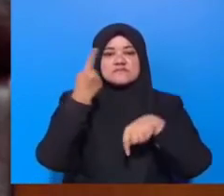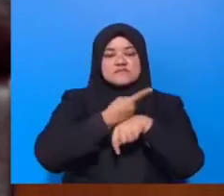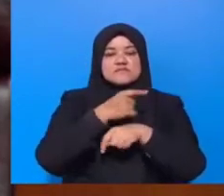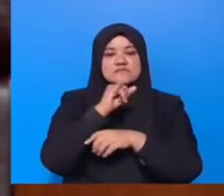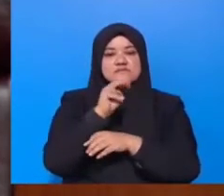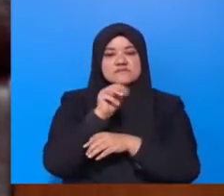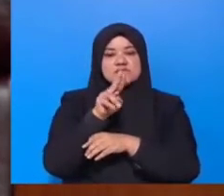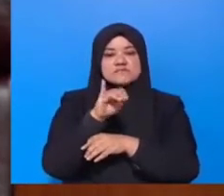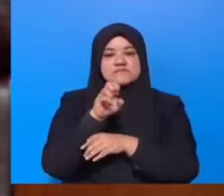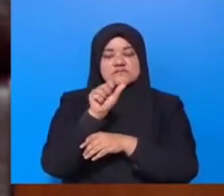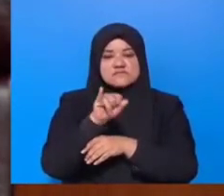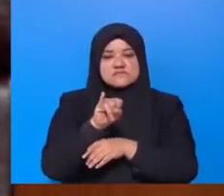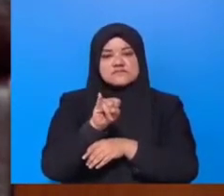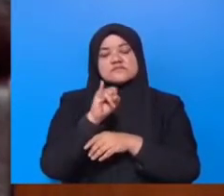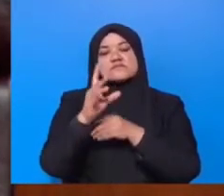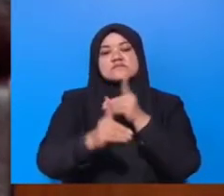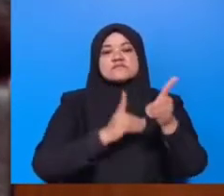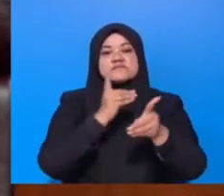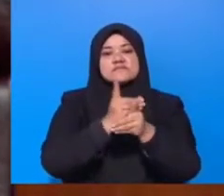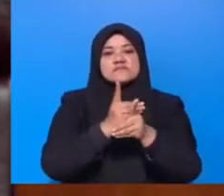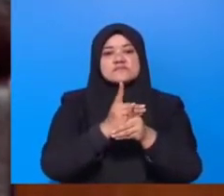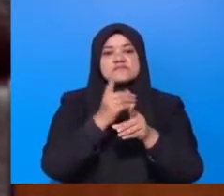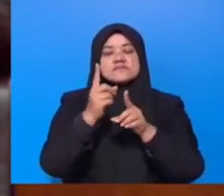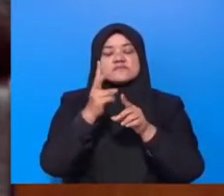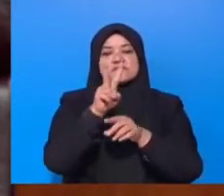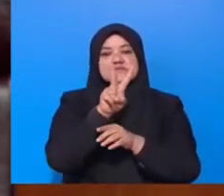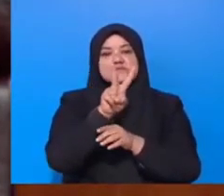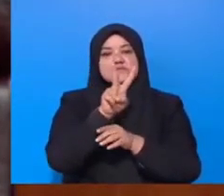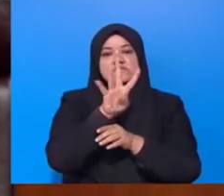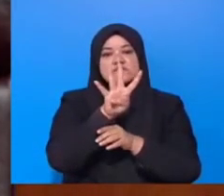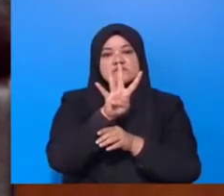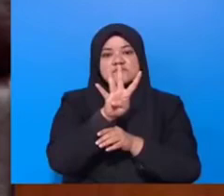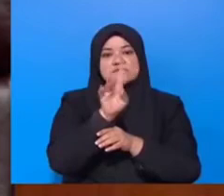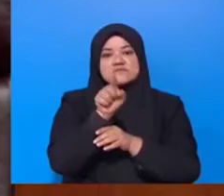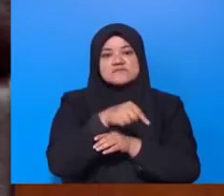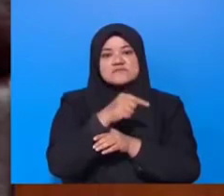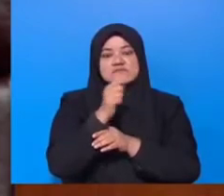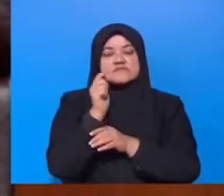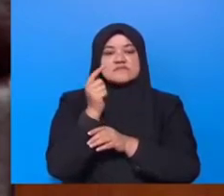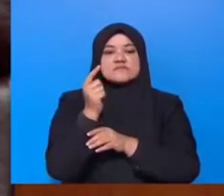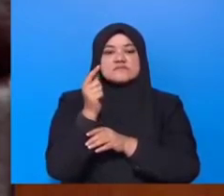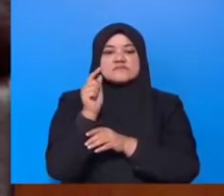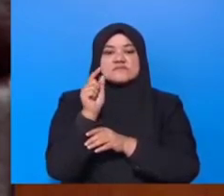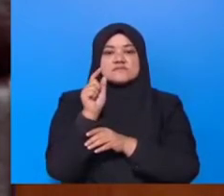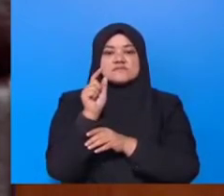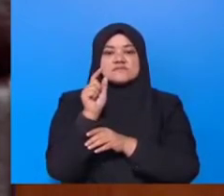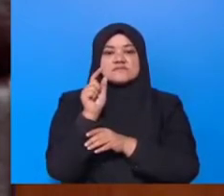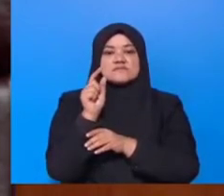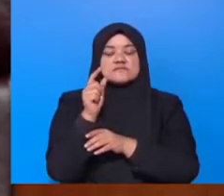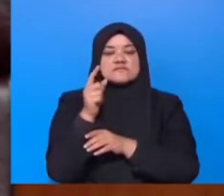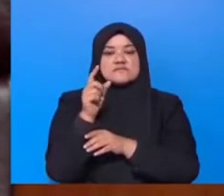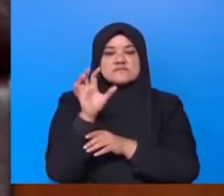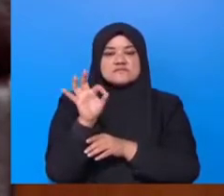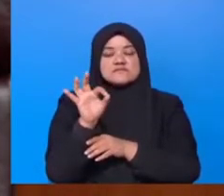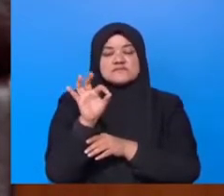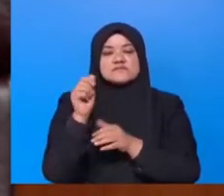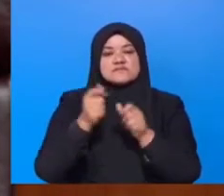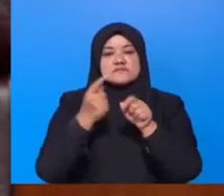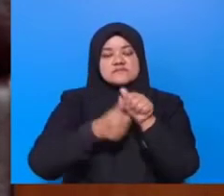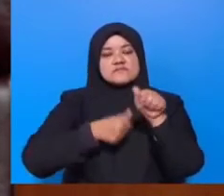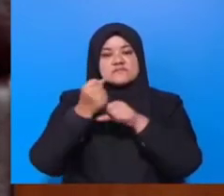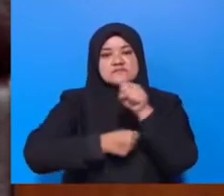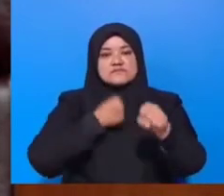hari imunisasi sedunia pada 24 ke-30 frosted tahun dan meningkatkan